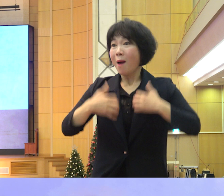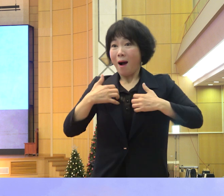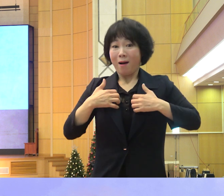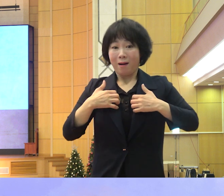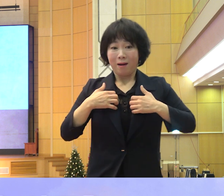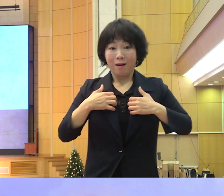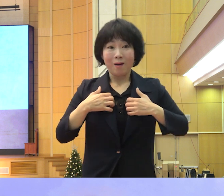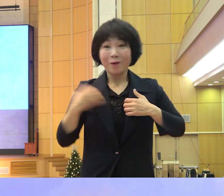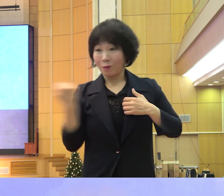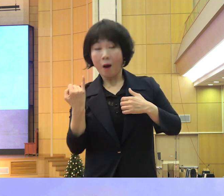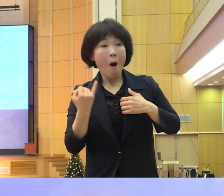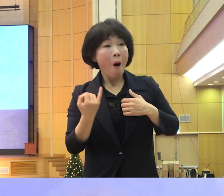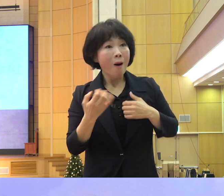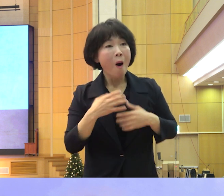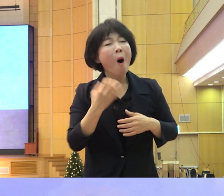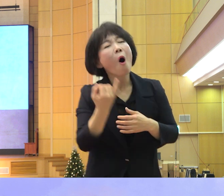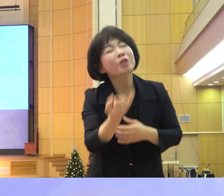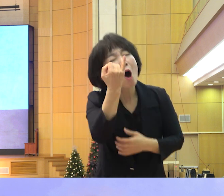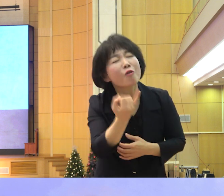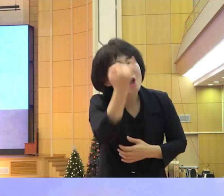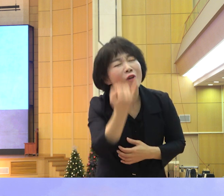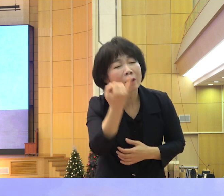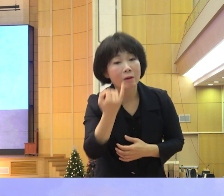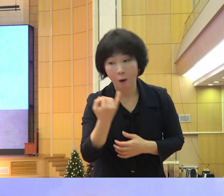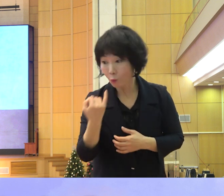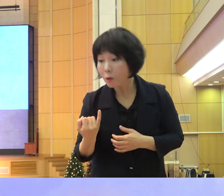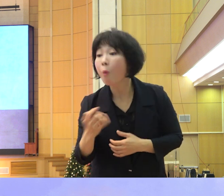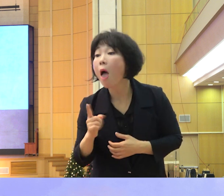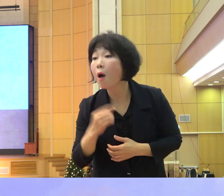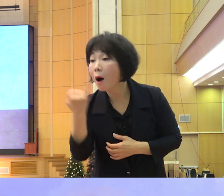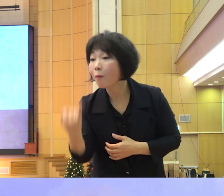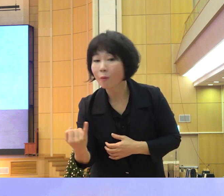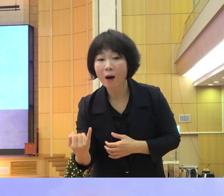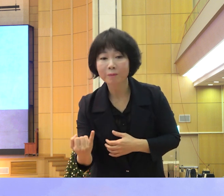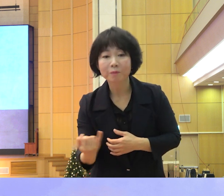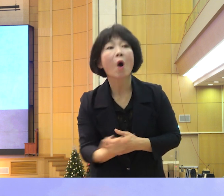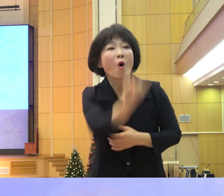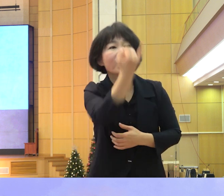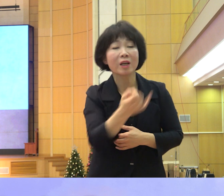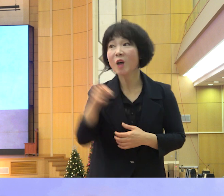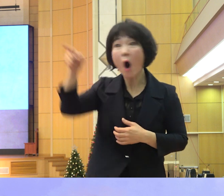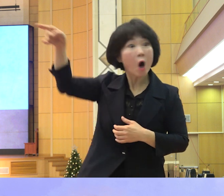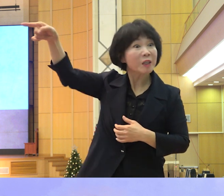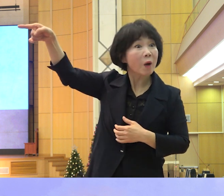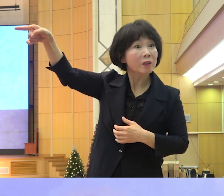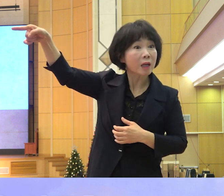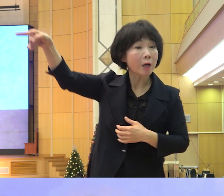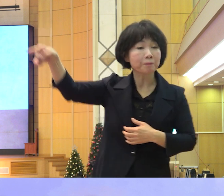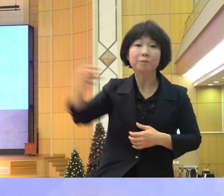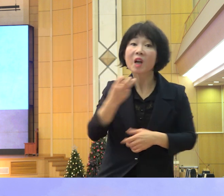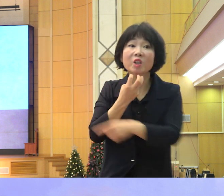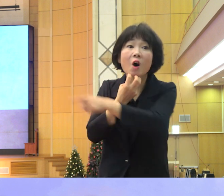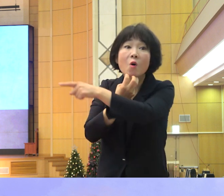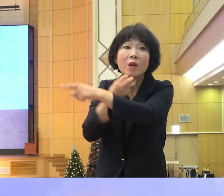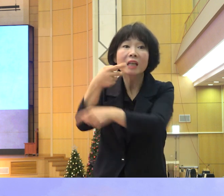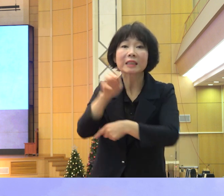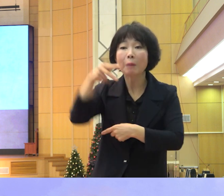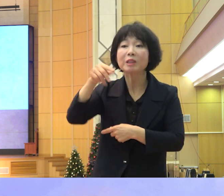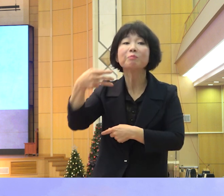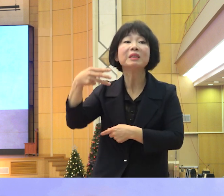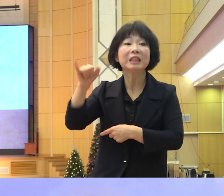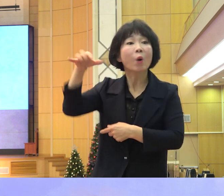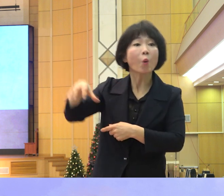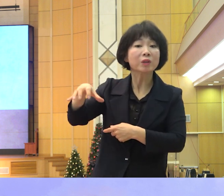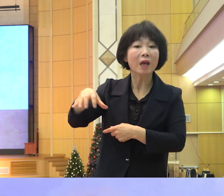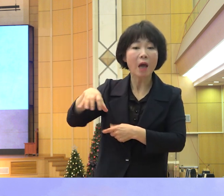언니, 그분한테, 언니 왜 답심리에 찐빵 가게 나오는데 한번 해볼까요?